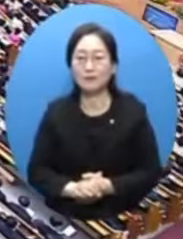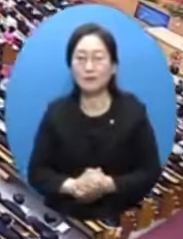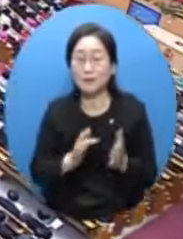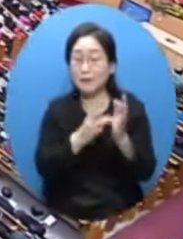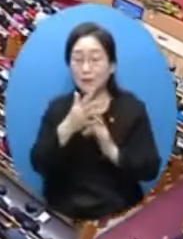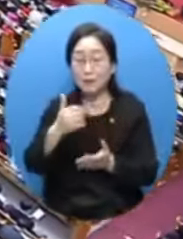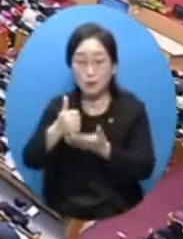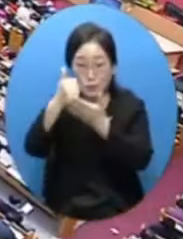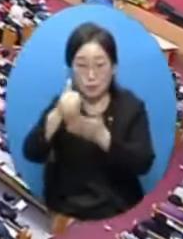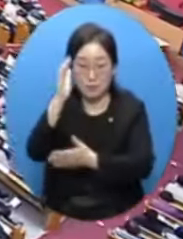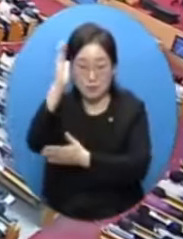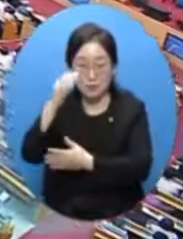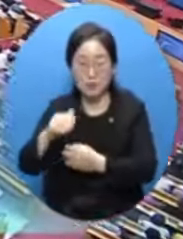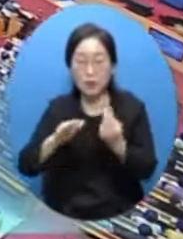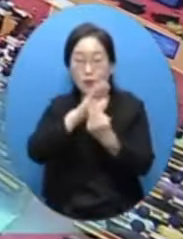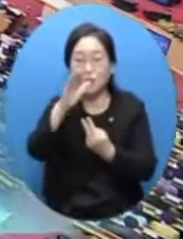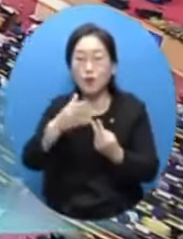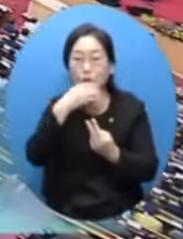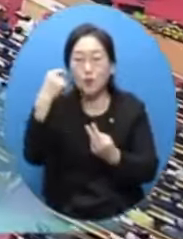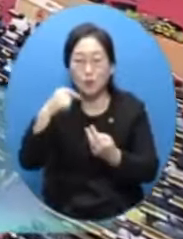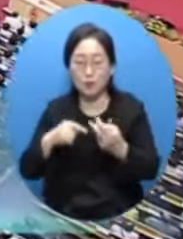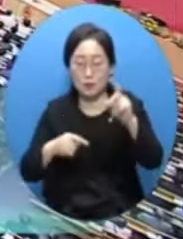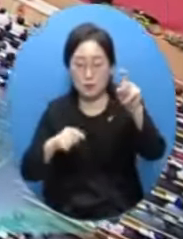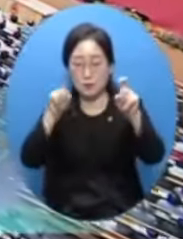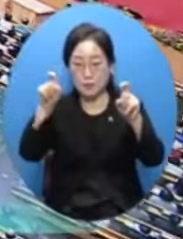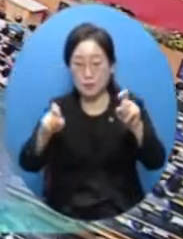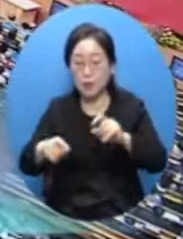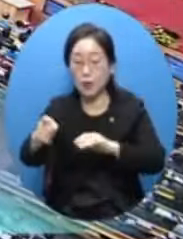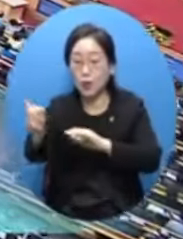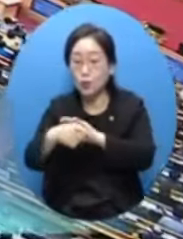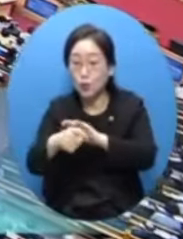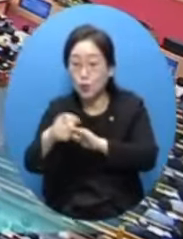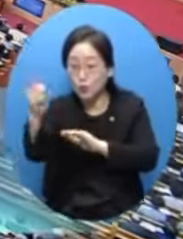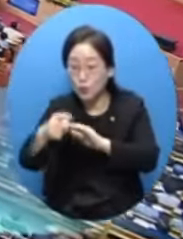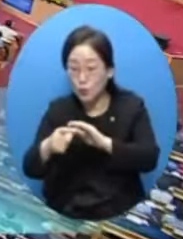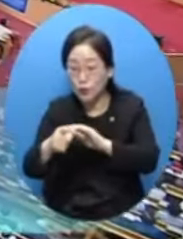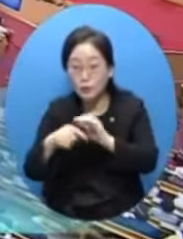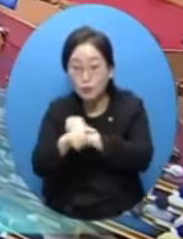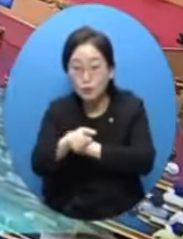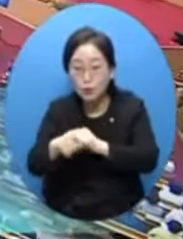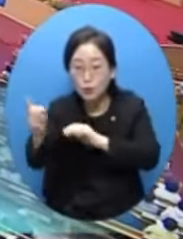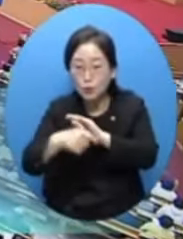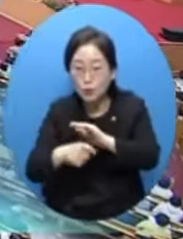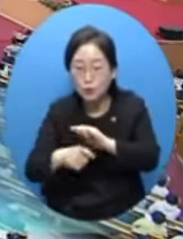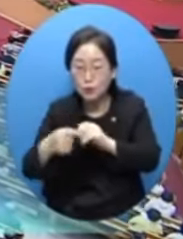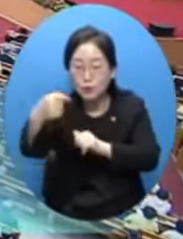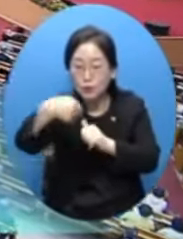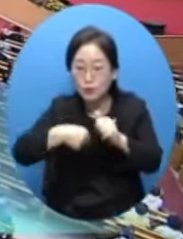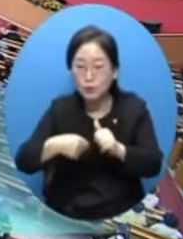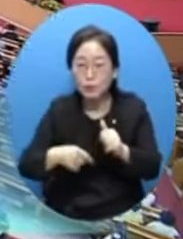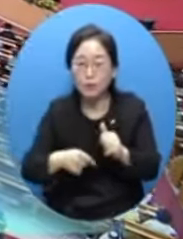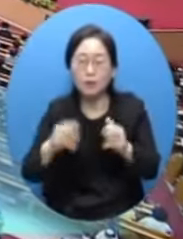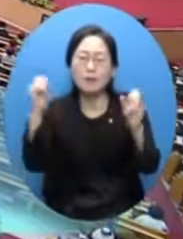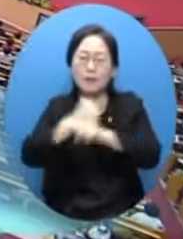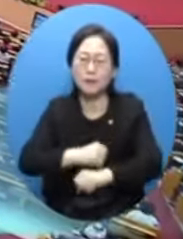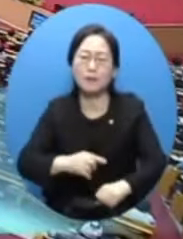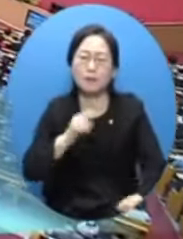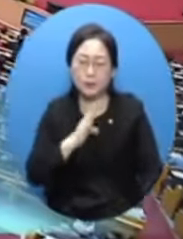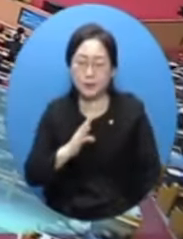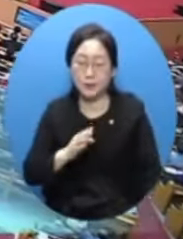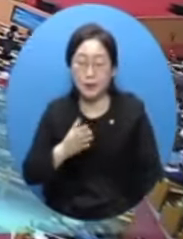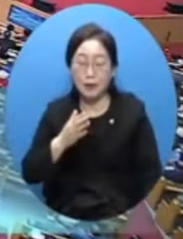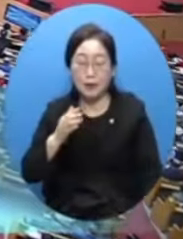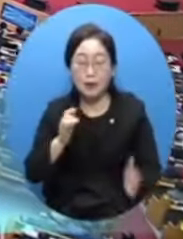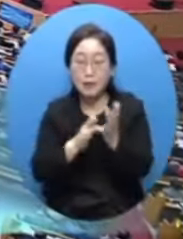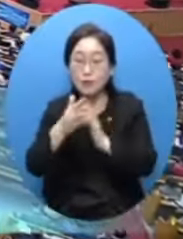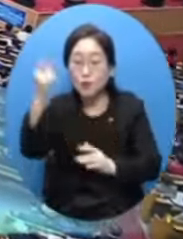예수님 말씀하셨습니다. 요한복음 10장 10절입니다. 도둑이 오는 것은 도둑질하고 죽이고 멸망시키려는 것뿐이요 내가 온 것은